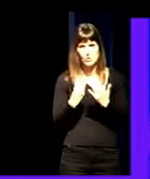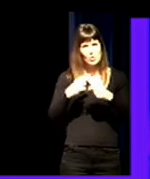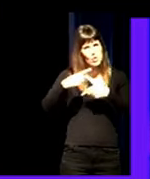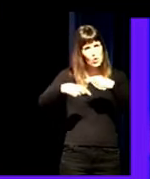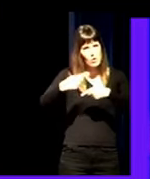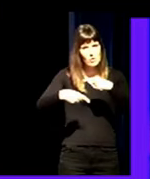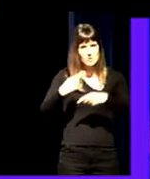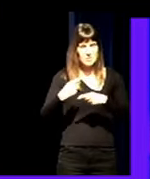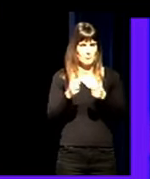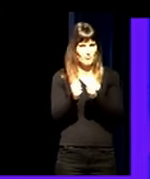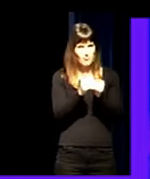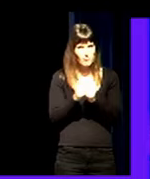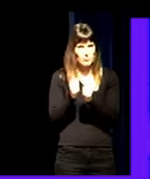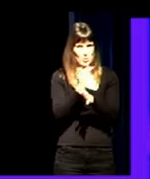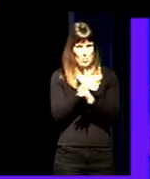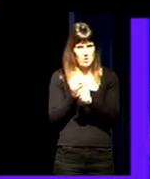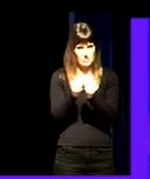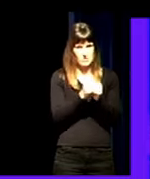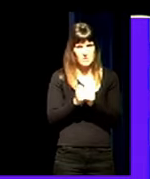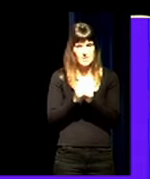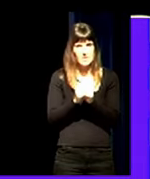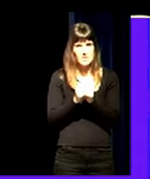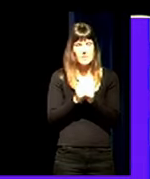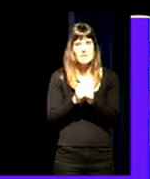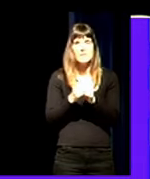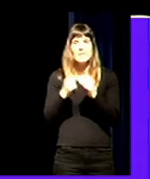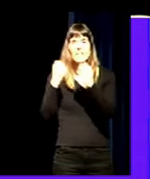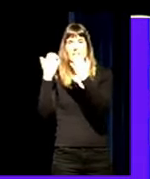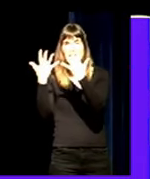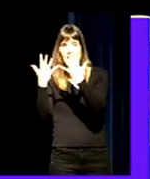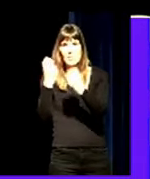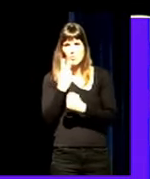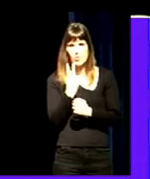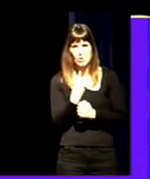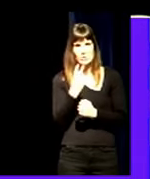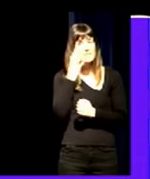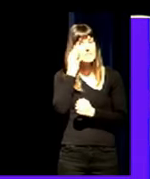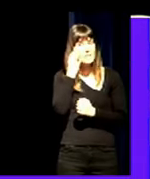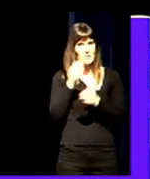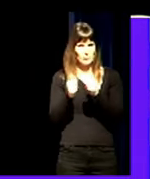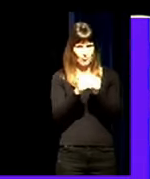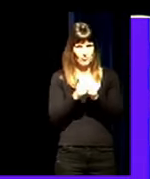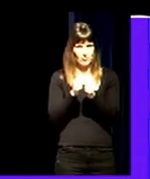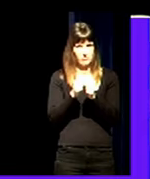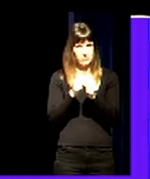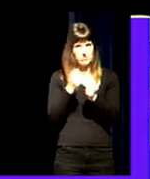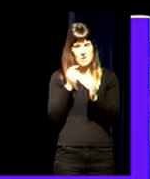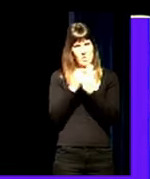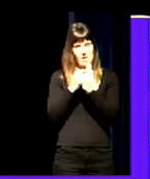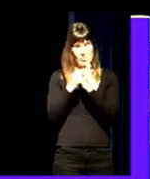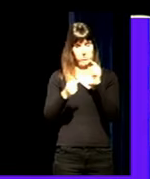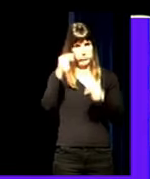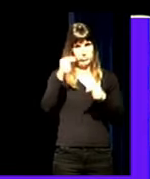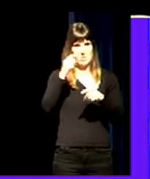amarretik, bai atentzia prestago baitenen datu horretara, eta genero kontuarekin, ez da? Eta pandemia gara, jan,